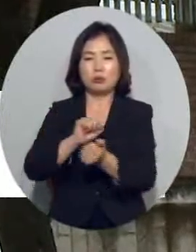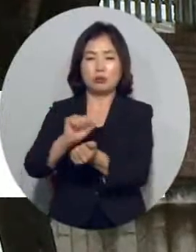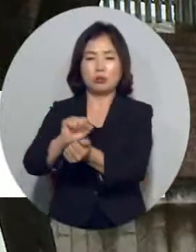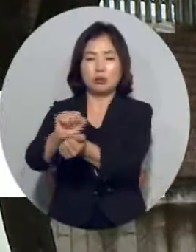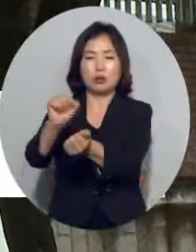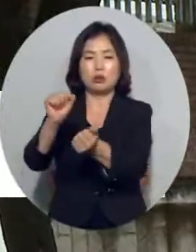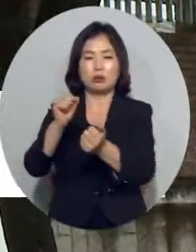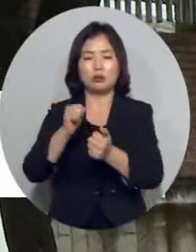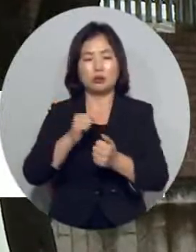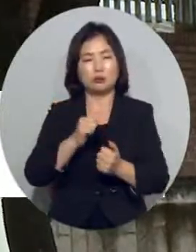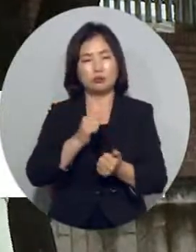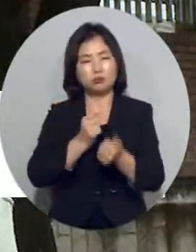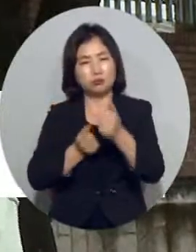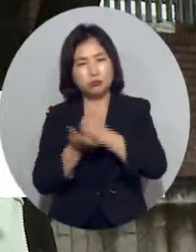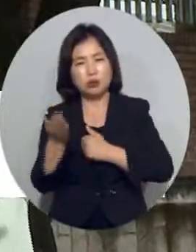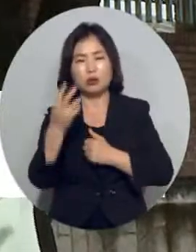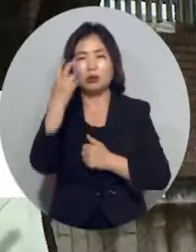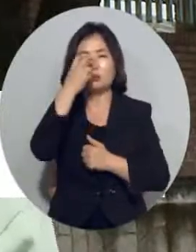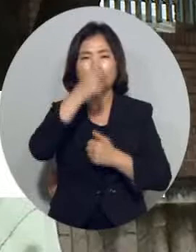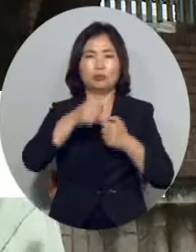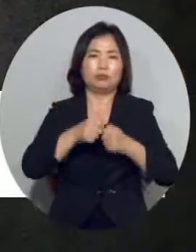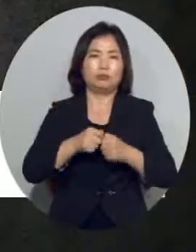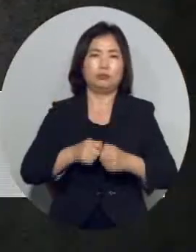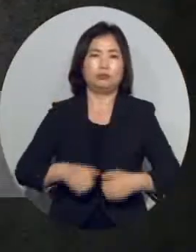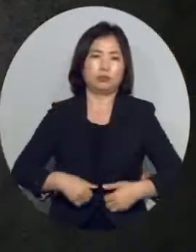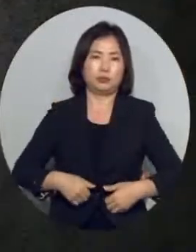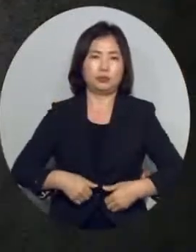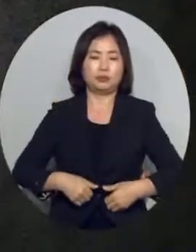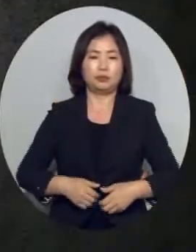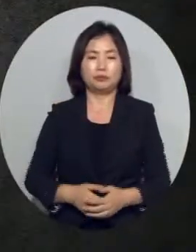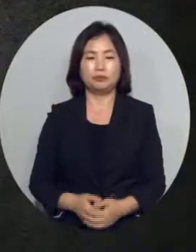미칠지 어 좀 더 면밀한 검토가 필요하다 봅니다